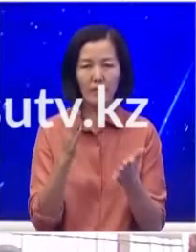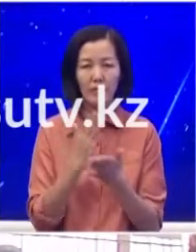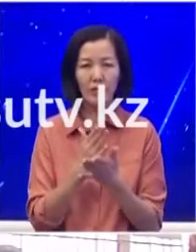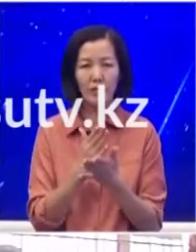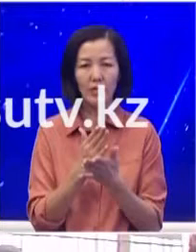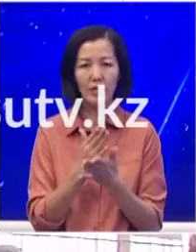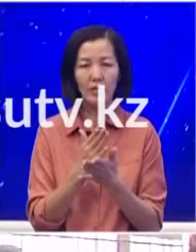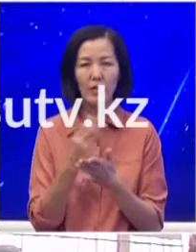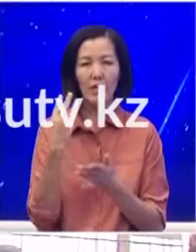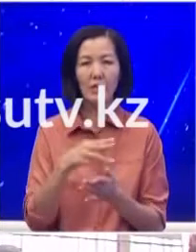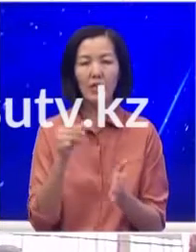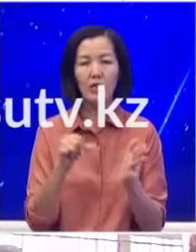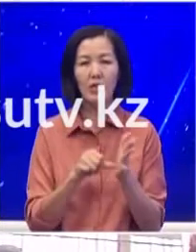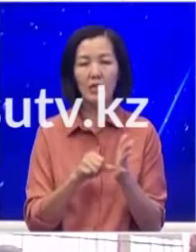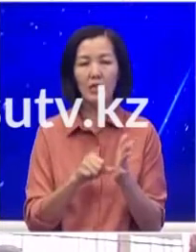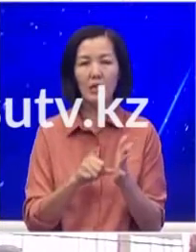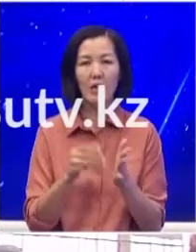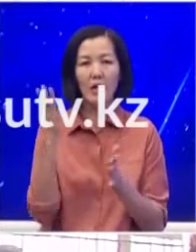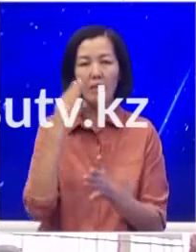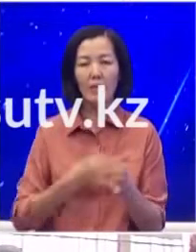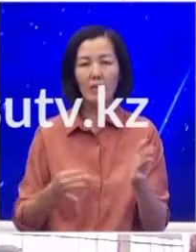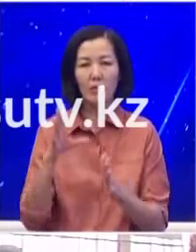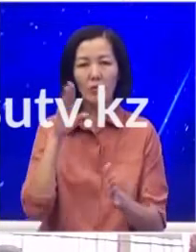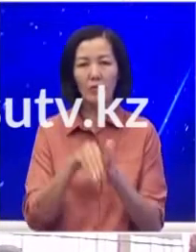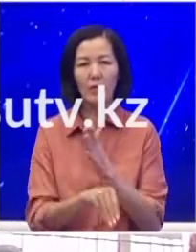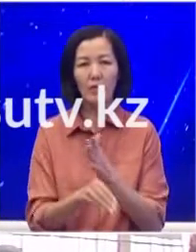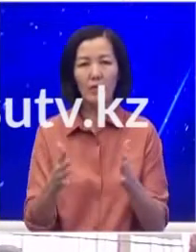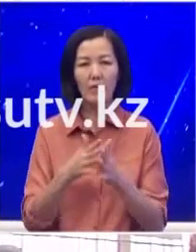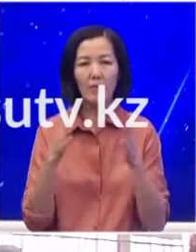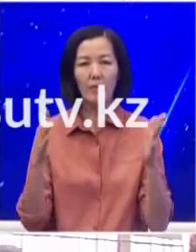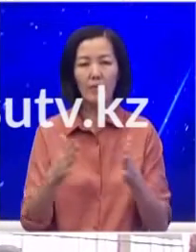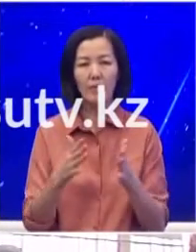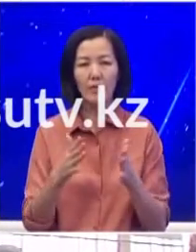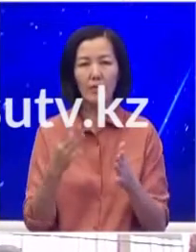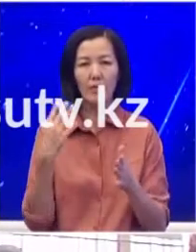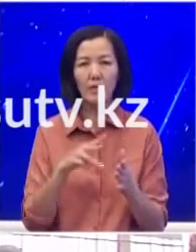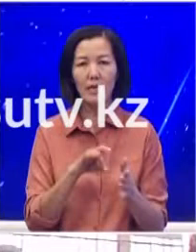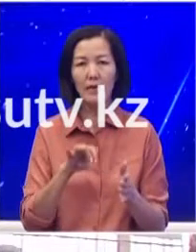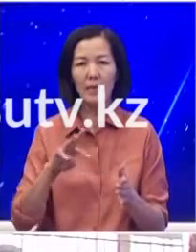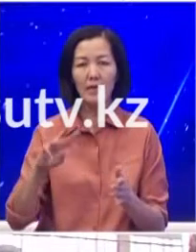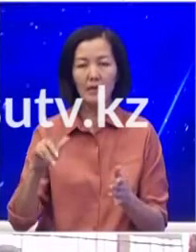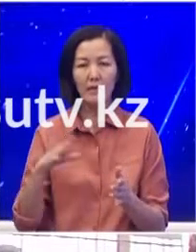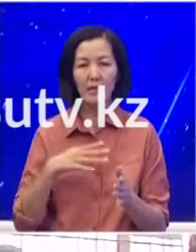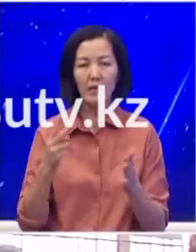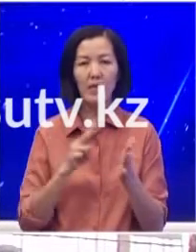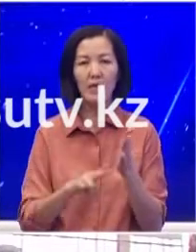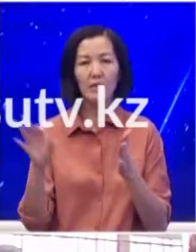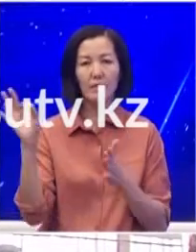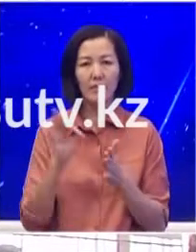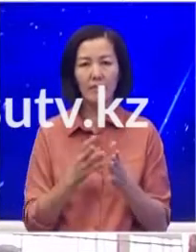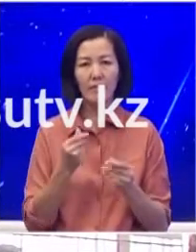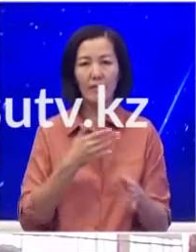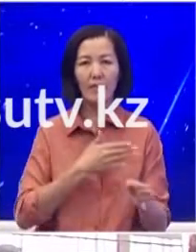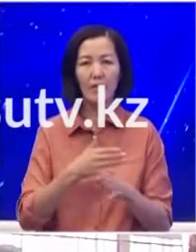области проходит 36 километров. Для выполнения этого объема работ предусмотрено около 40 миллиардов тенге. 70%